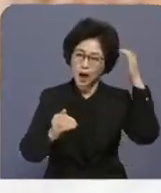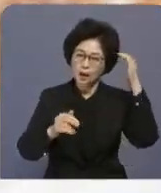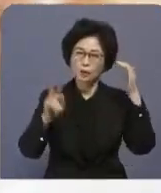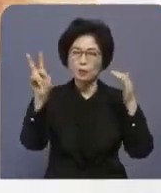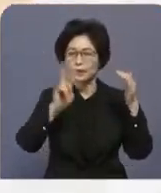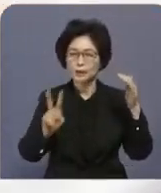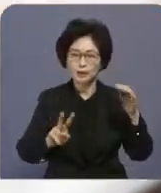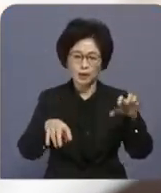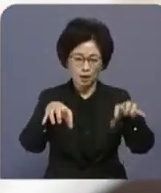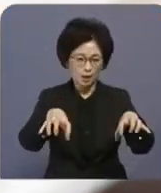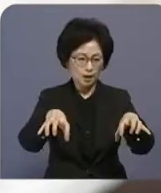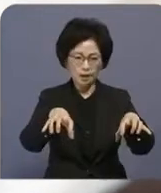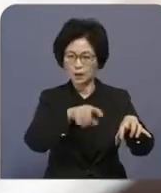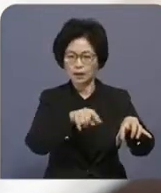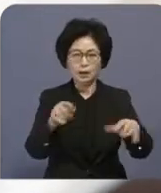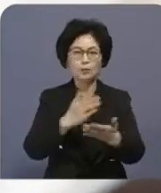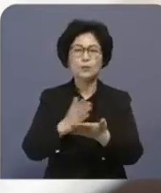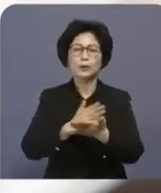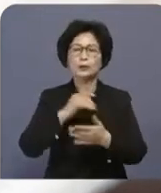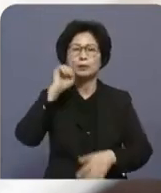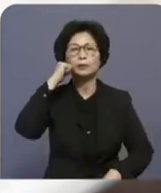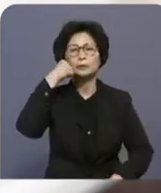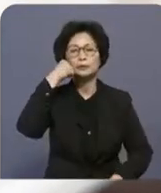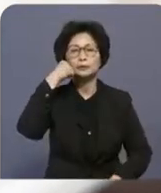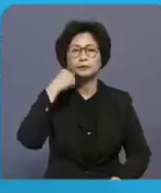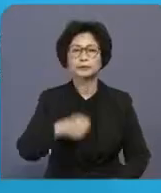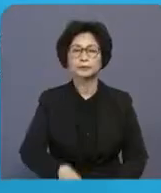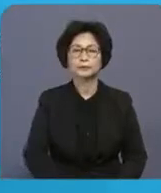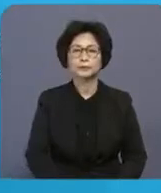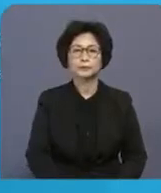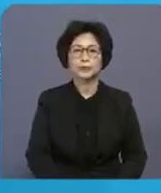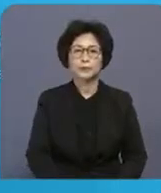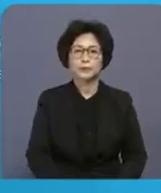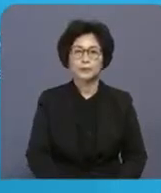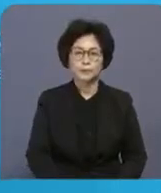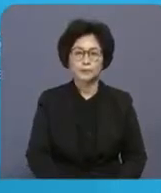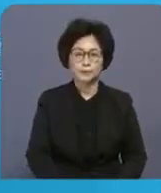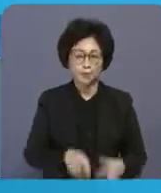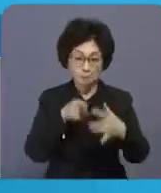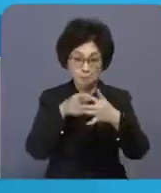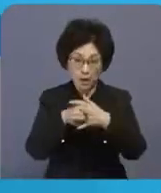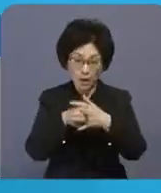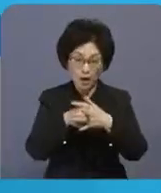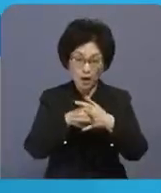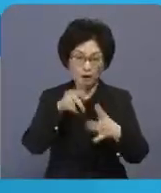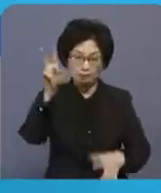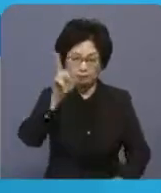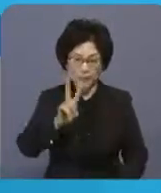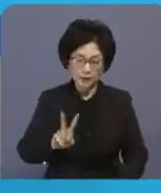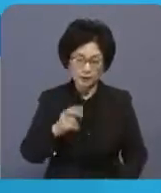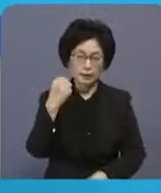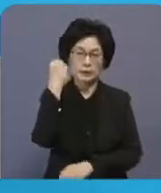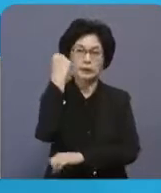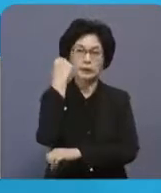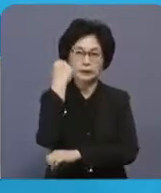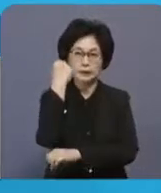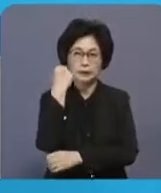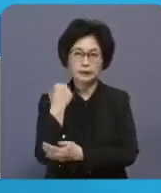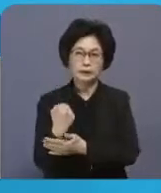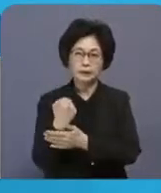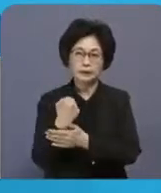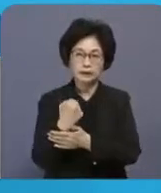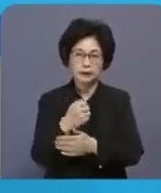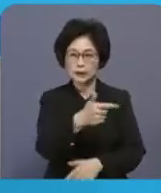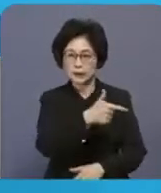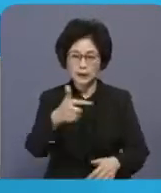베트남산 인지 사실상 구별할 수가 없습니다 요리 촉발된 베트남산 새우젓 같은 경우에는 마트